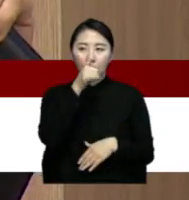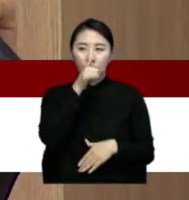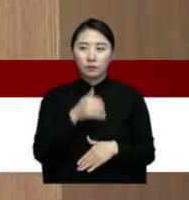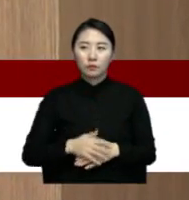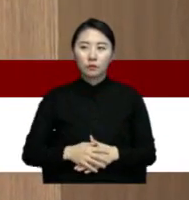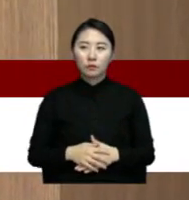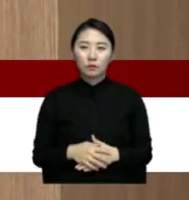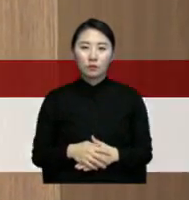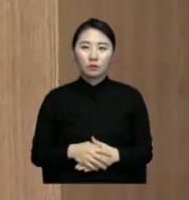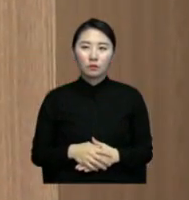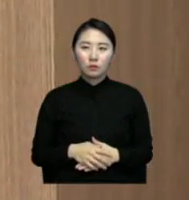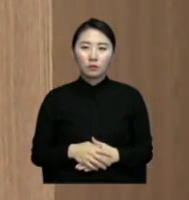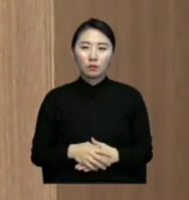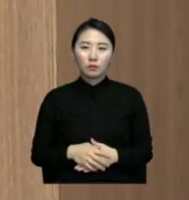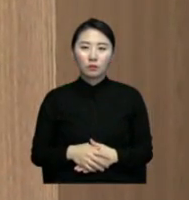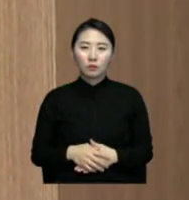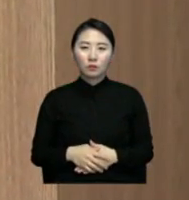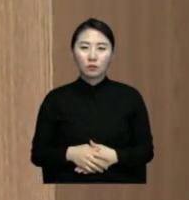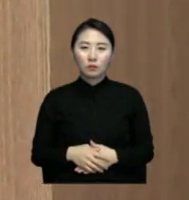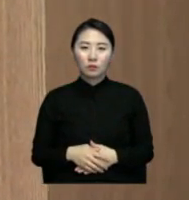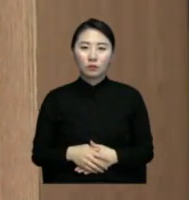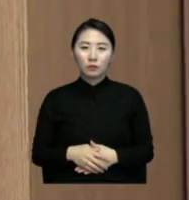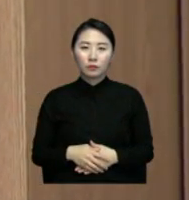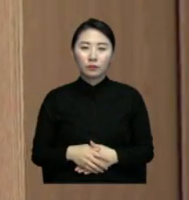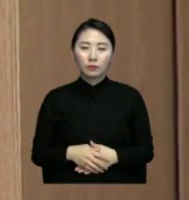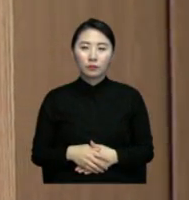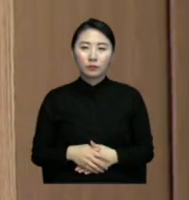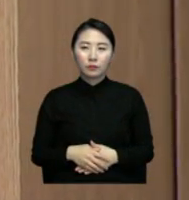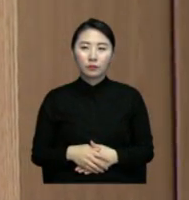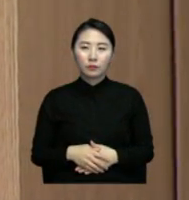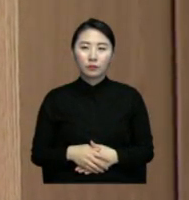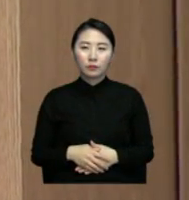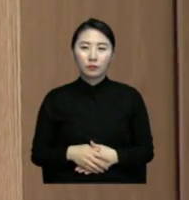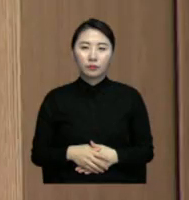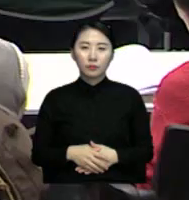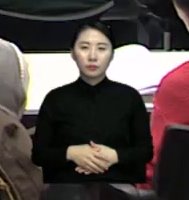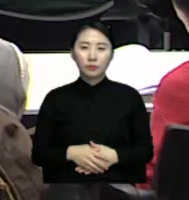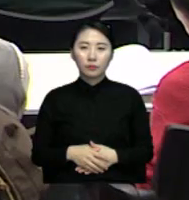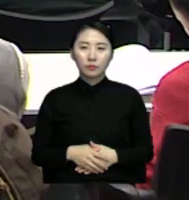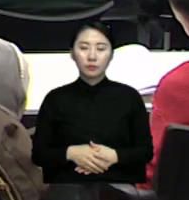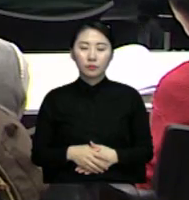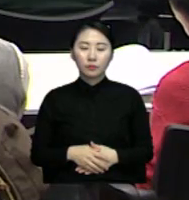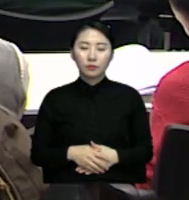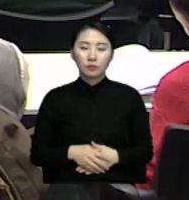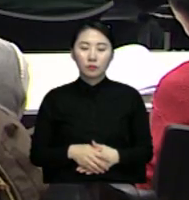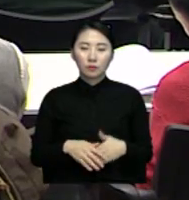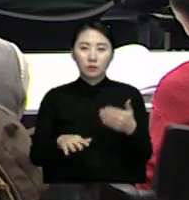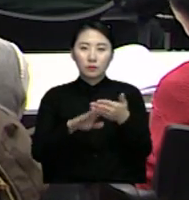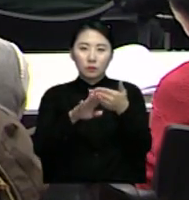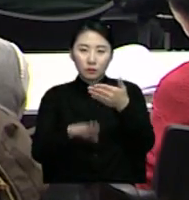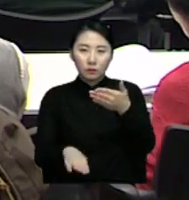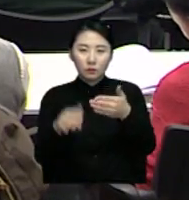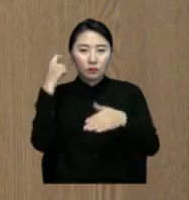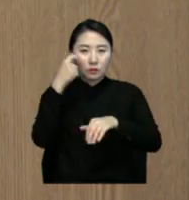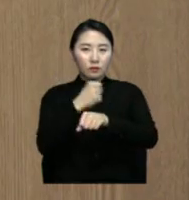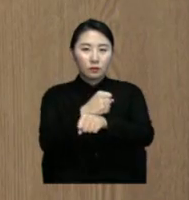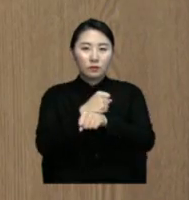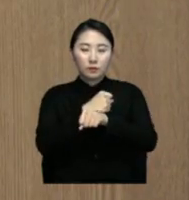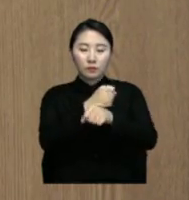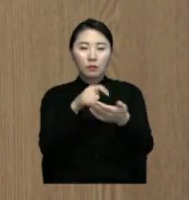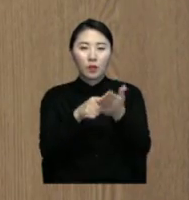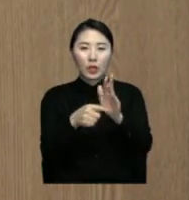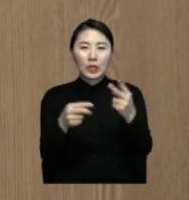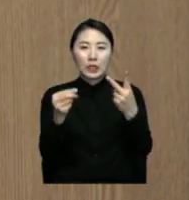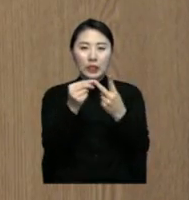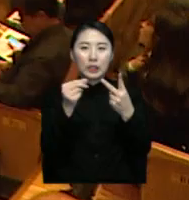많이 발생해서 접근 시간이 굉장히 증가하는 그런 문제점이 있습니다. 한편 지하화 구상 발표 이후 2차에